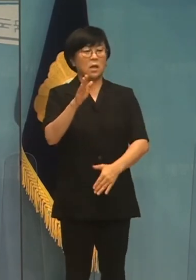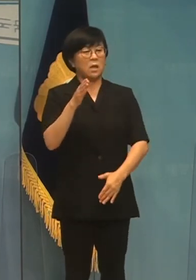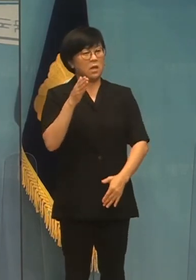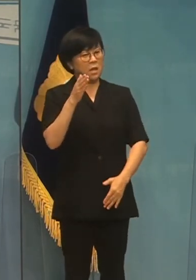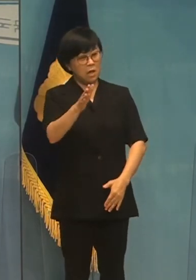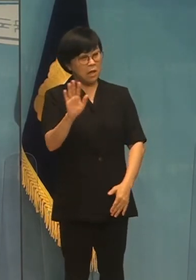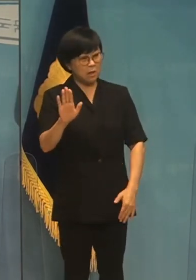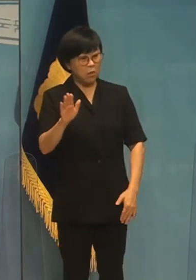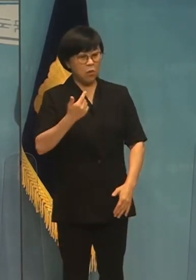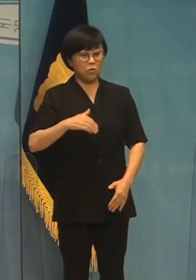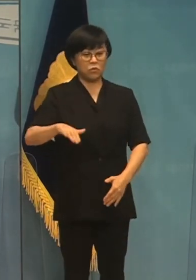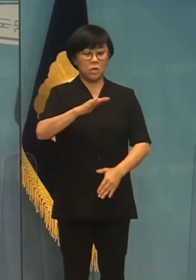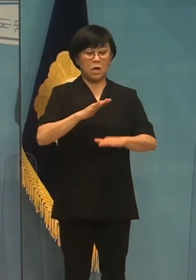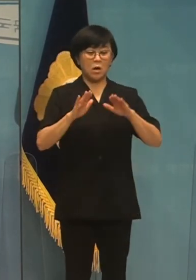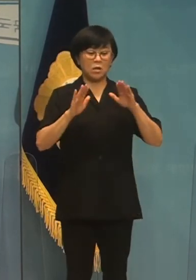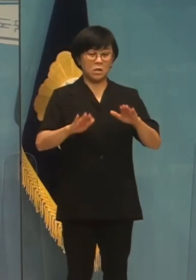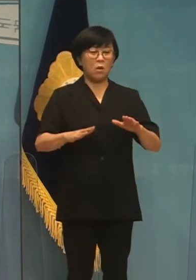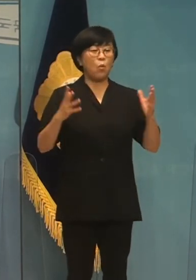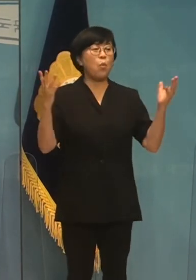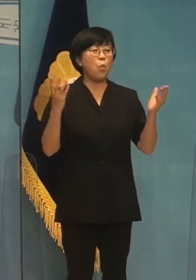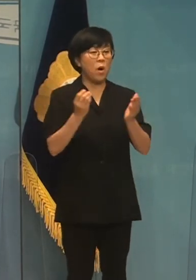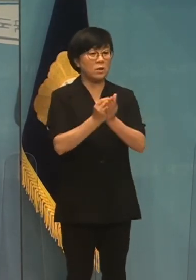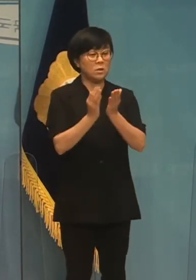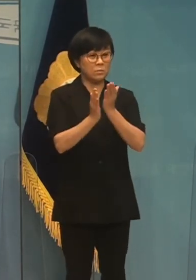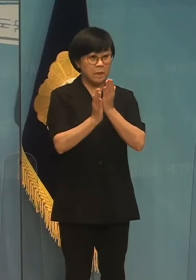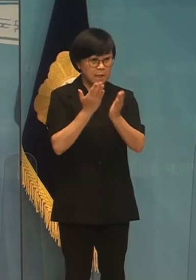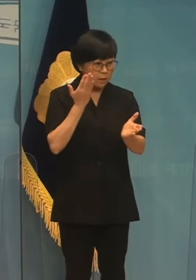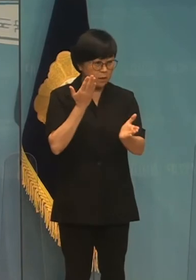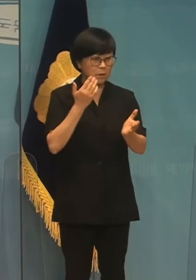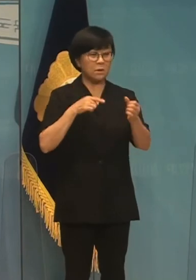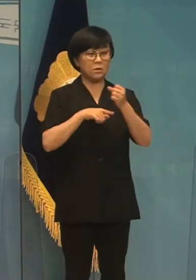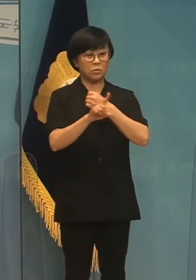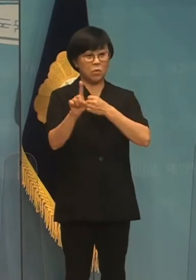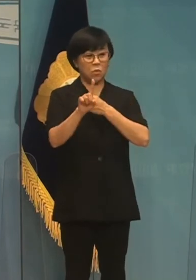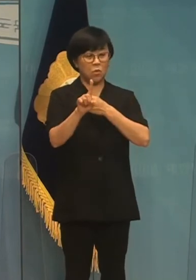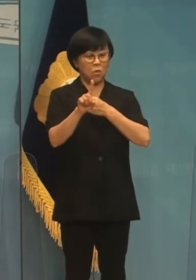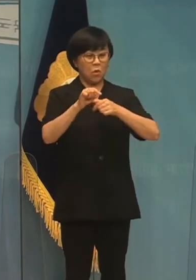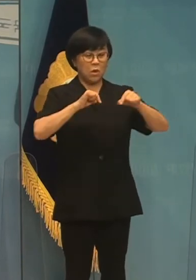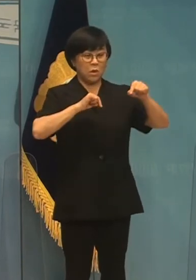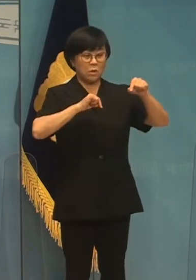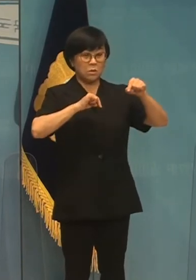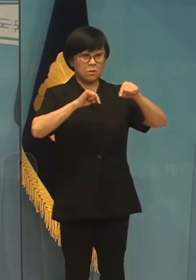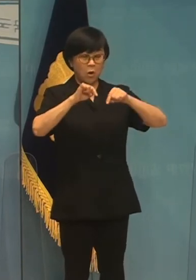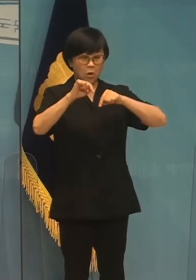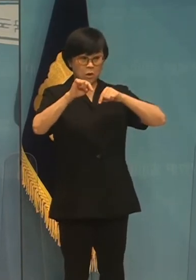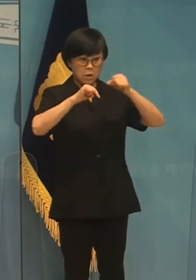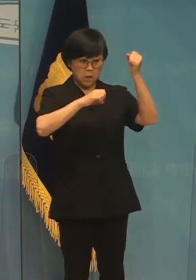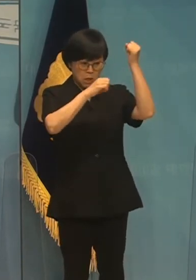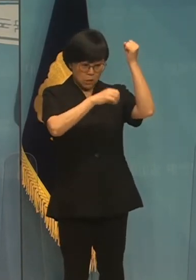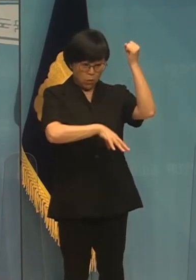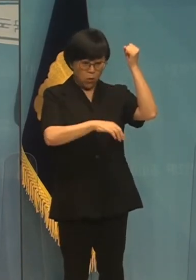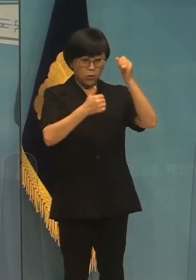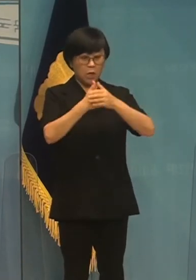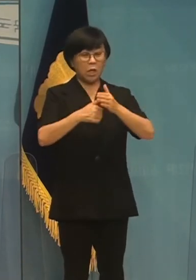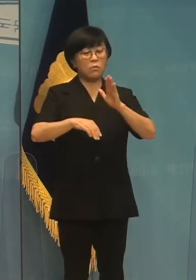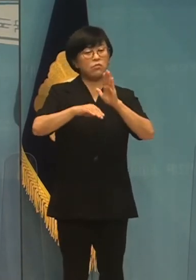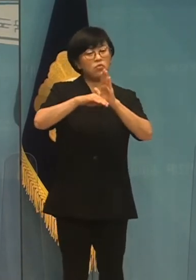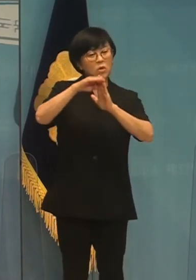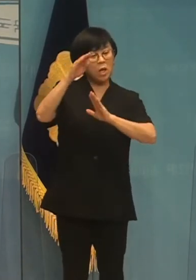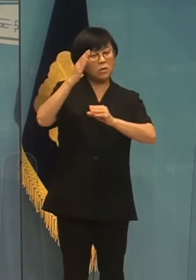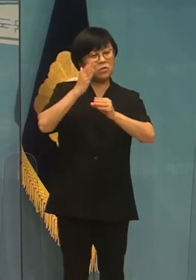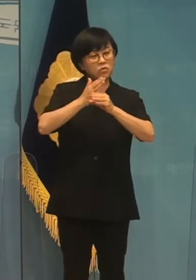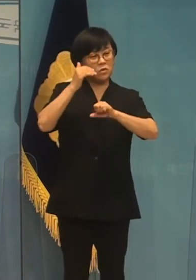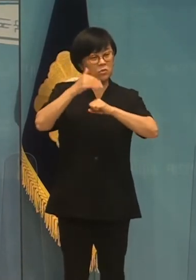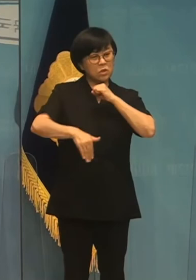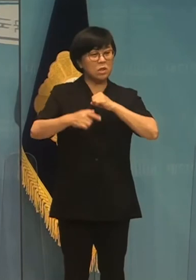미래지향적이기는커녕 우리 현실에 전혀 부합하지 않는 이유도 정권의 기초에 주사파적 세계관과